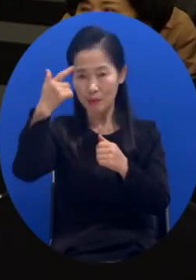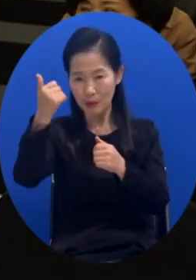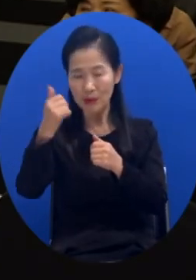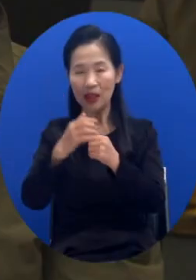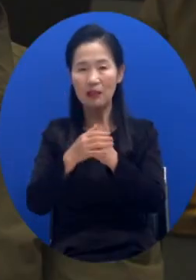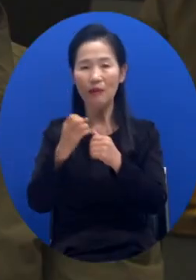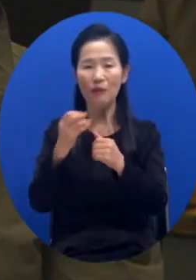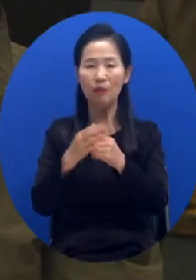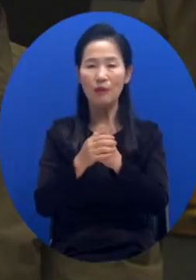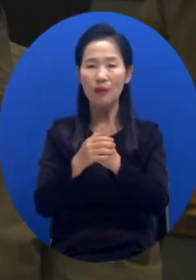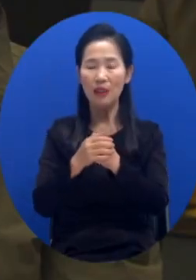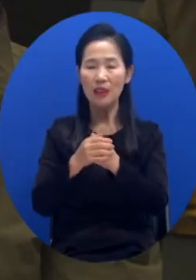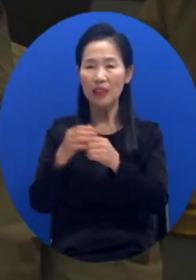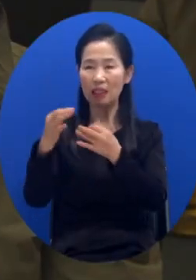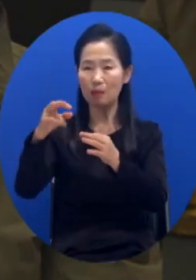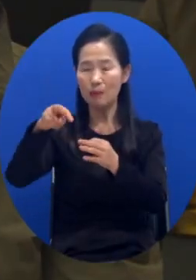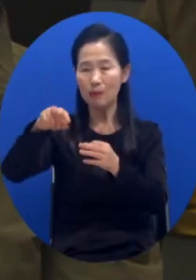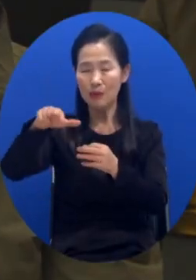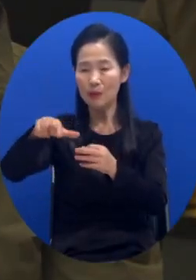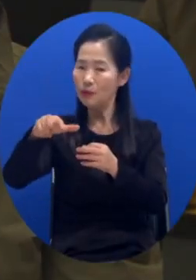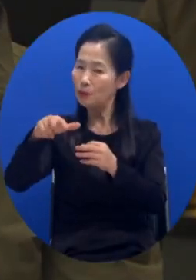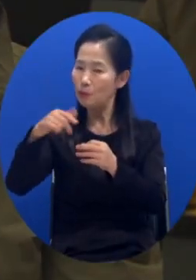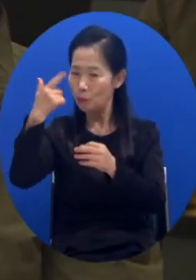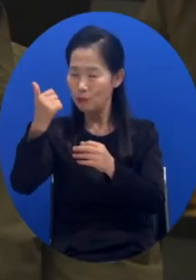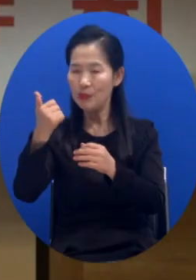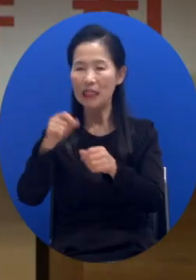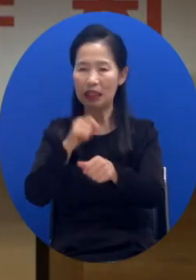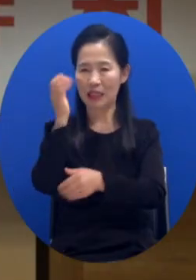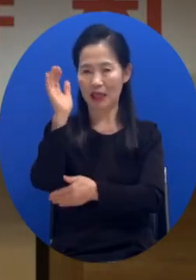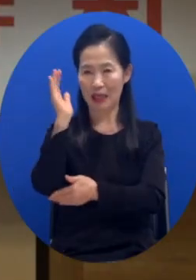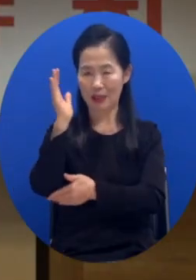구로 중앙 교회의 김종수 목사 가 특강을 진행했습니다